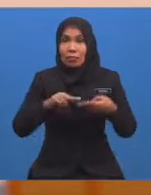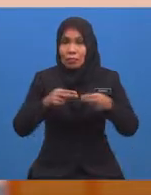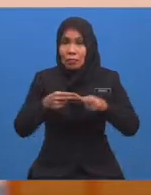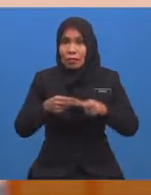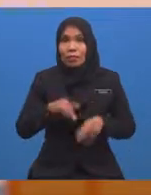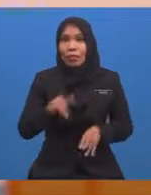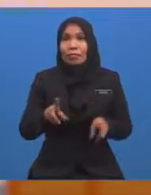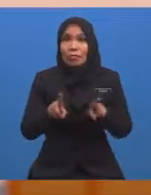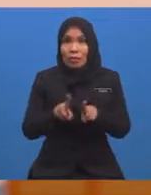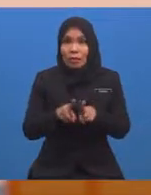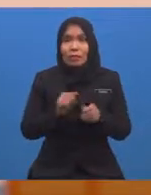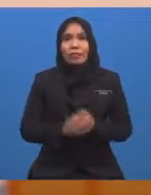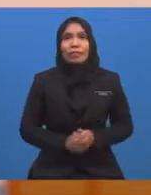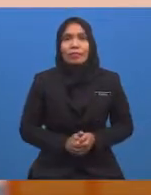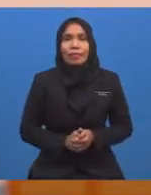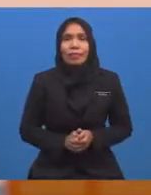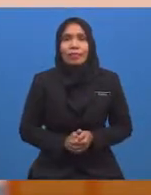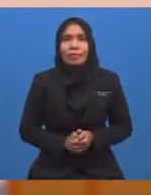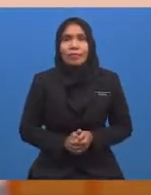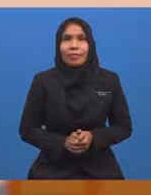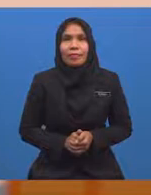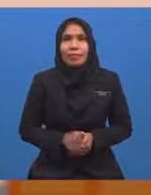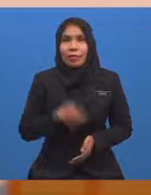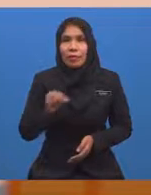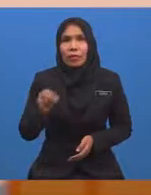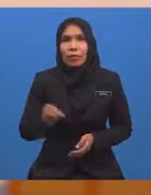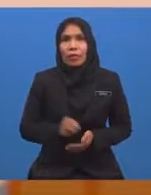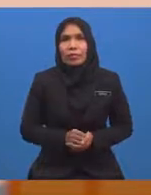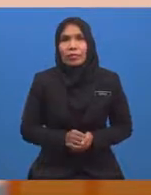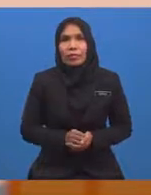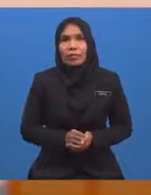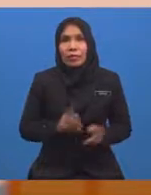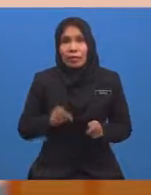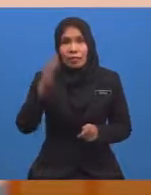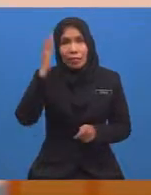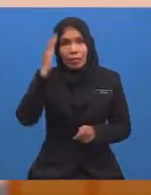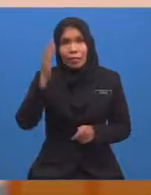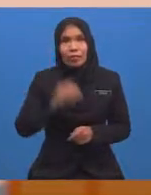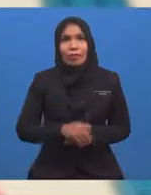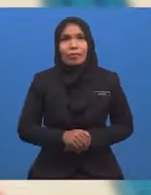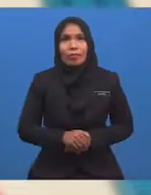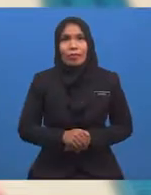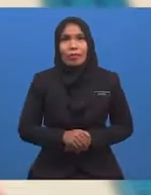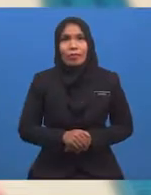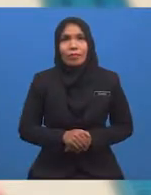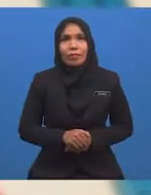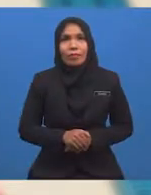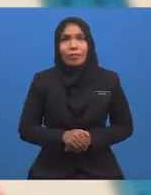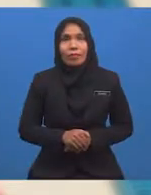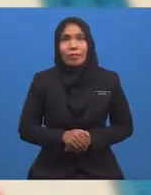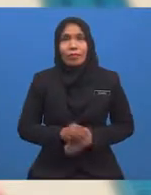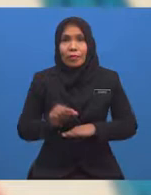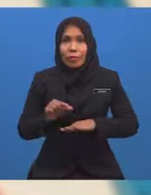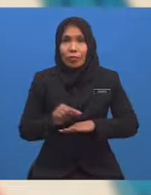seterusnya murid-murid harus tahu bahwa murid-murid menggunakan